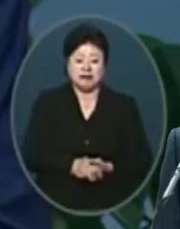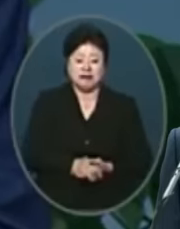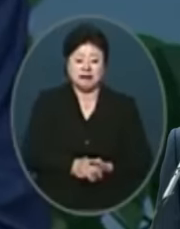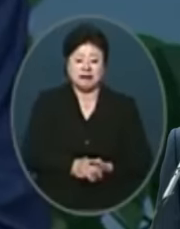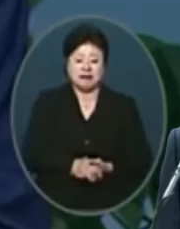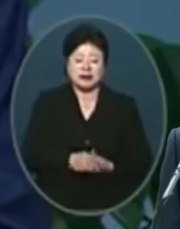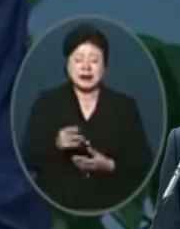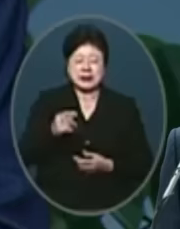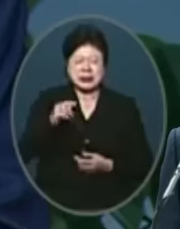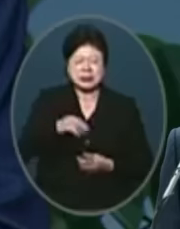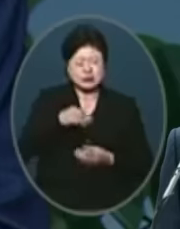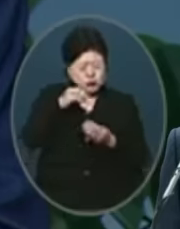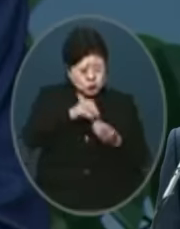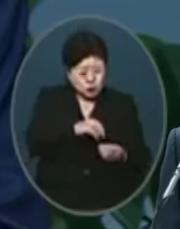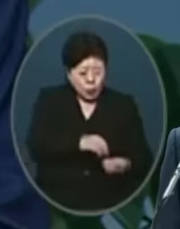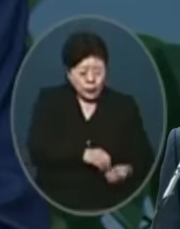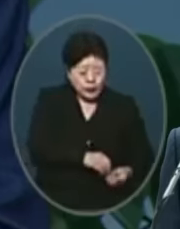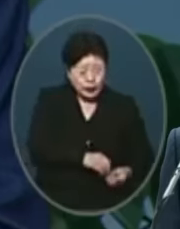그 네피림의 후손